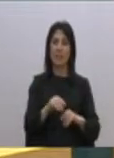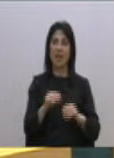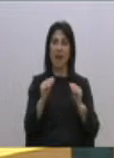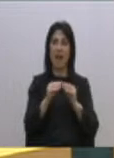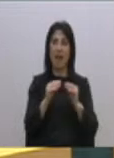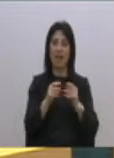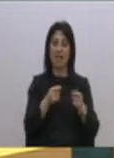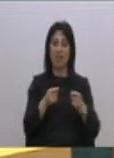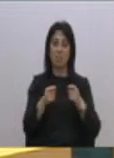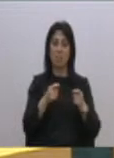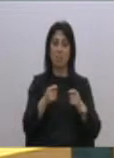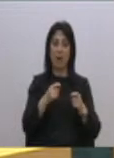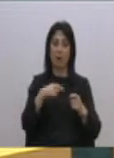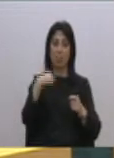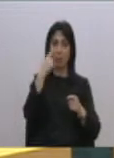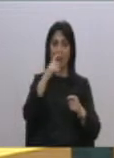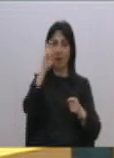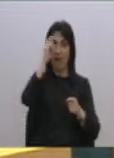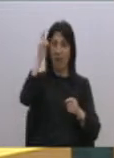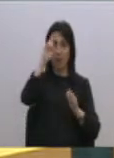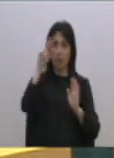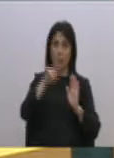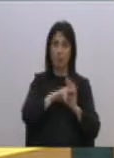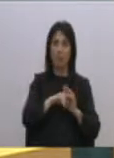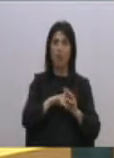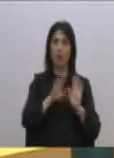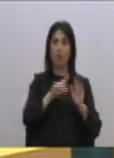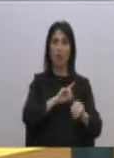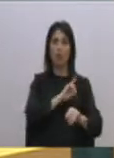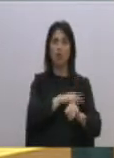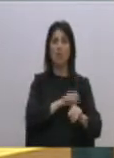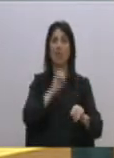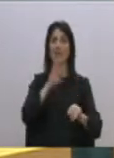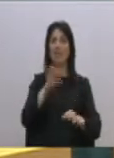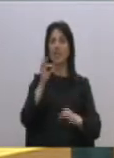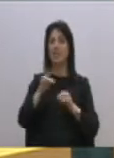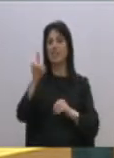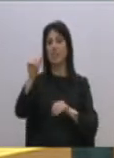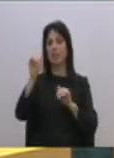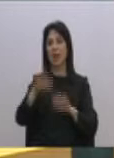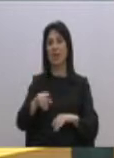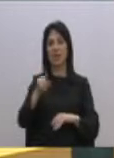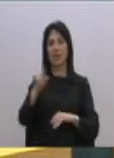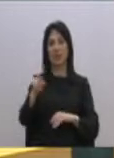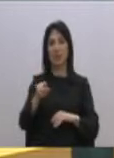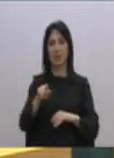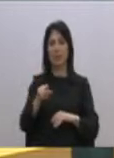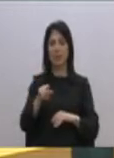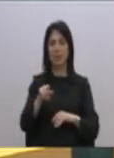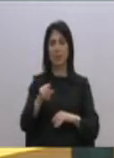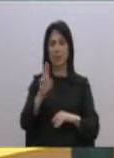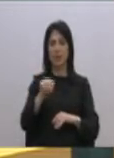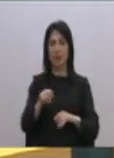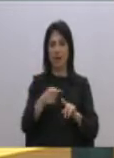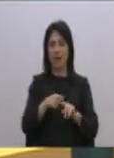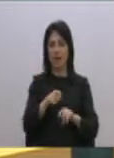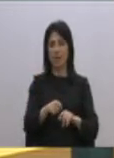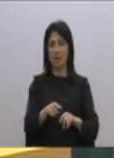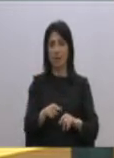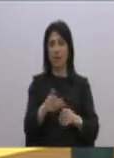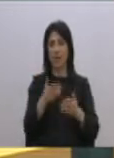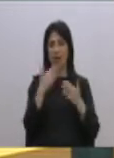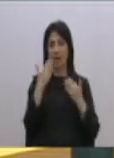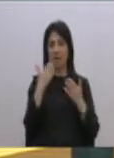მართული პირი ხელისუფლებისგან მისი გადაწყვეტილება უფრო ძლიერია ვიდრე სასამართლოს გადაწყვეტილება და აი ესე